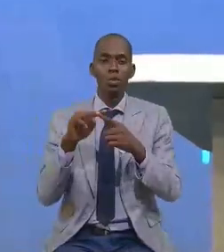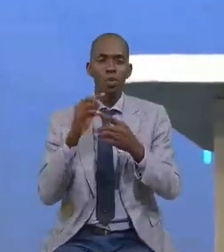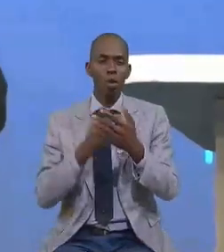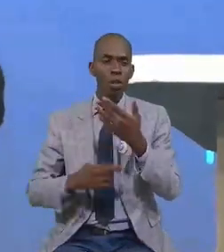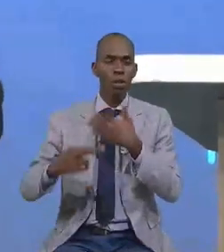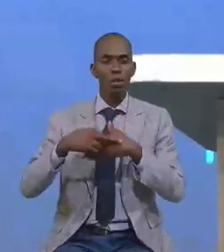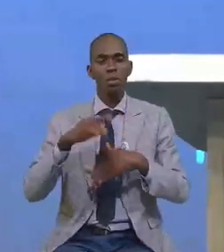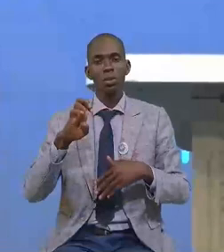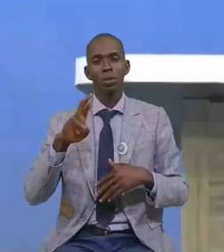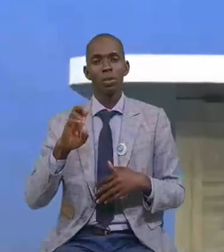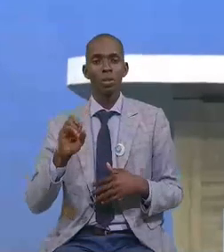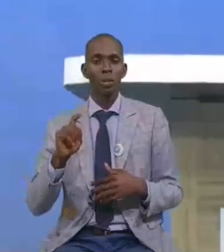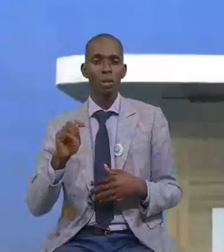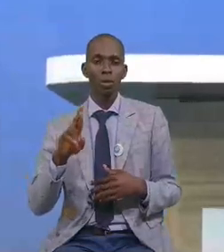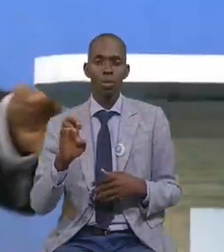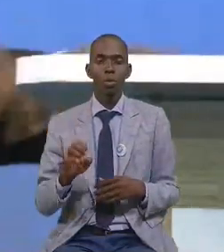qui vient nous restaurer.